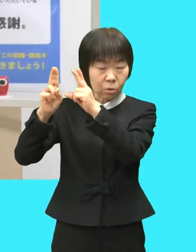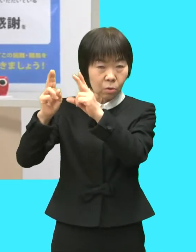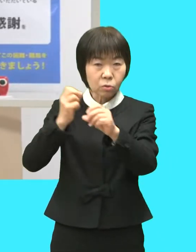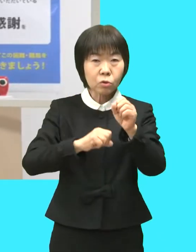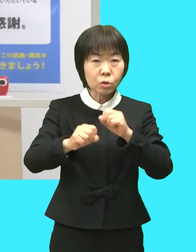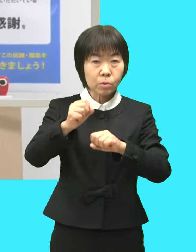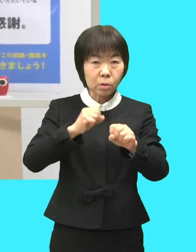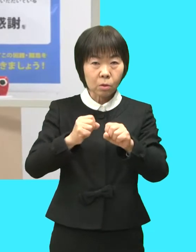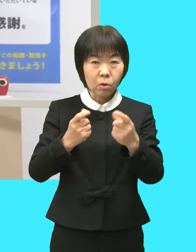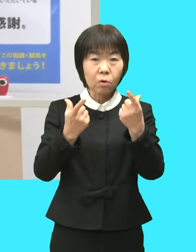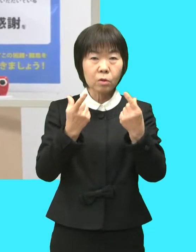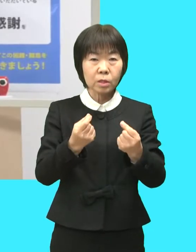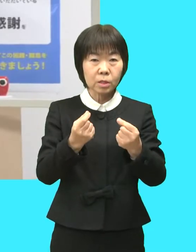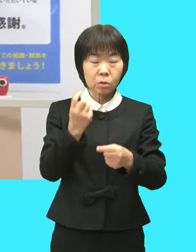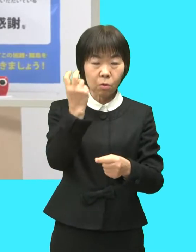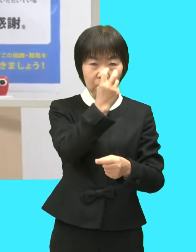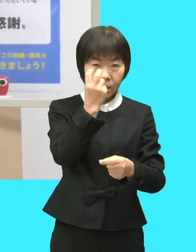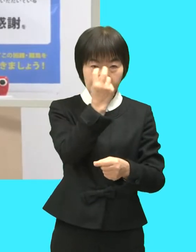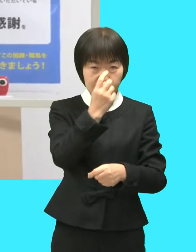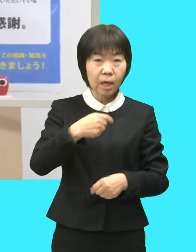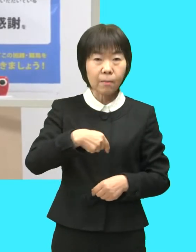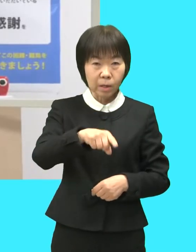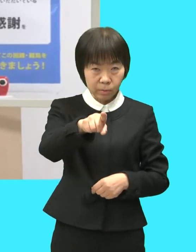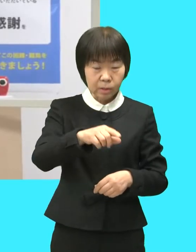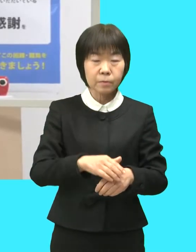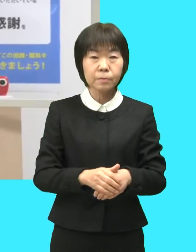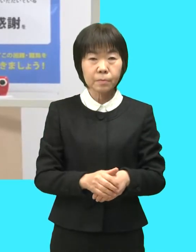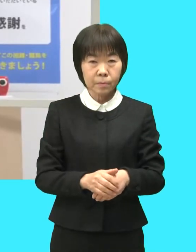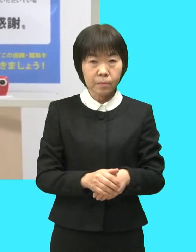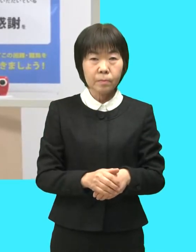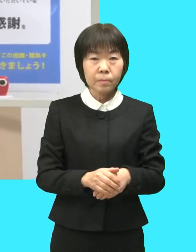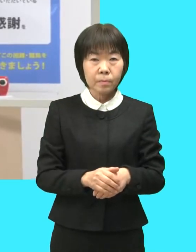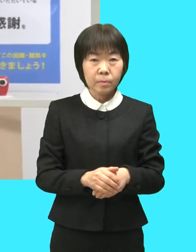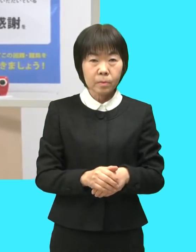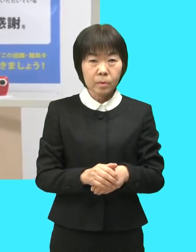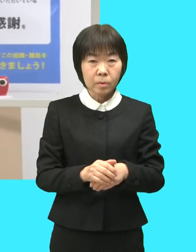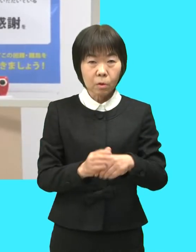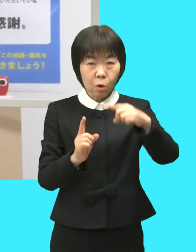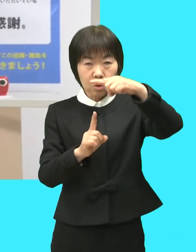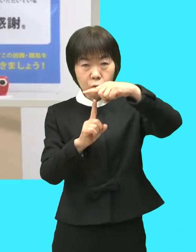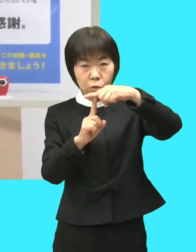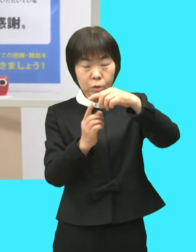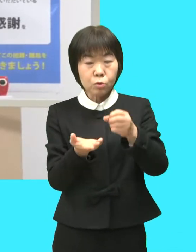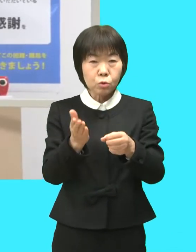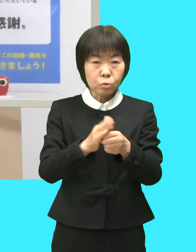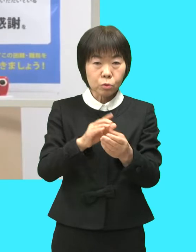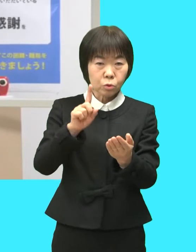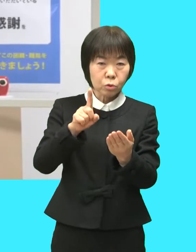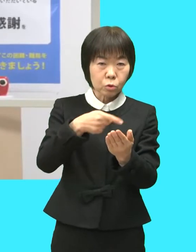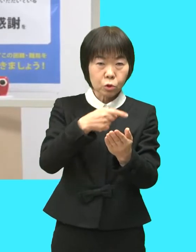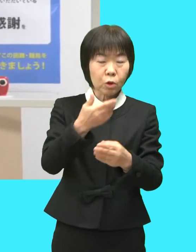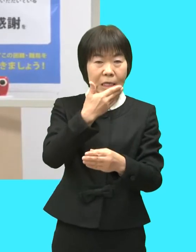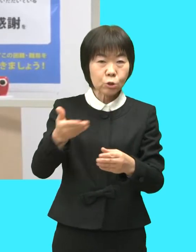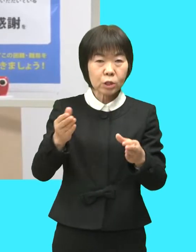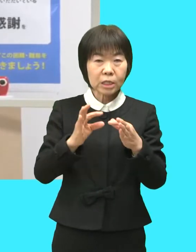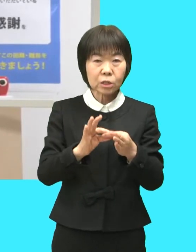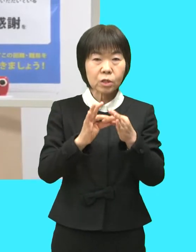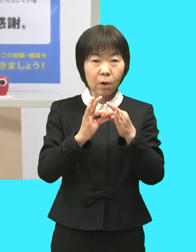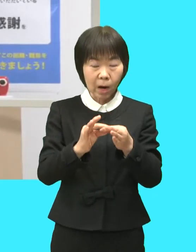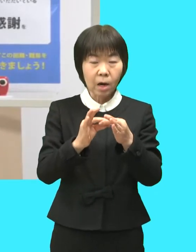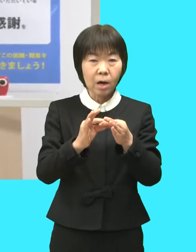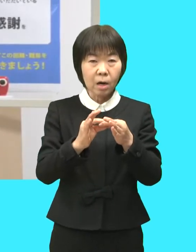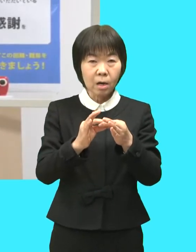取り組みをしっかりと監視してまいります。トリチウムを含む処理水の取り扱いについ